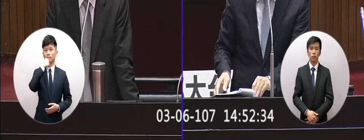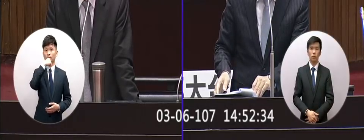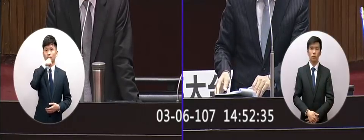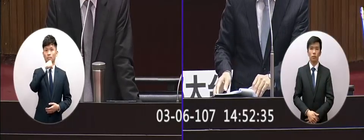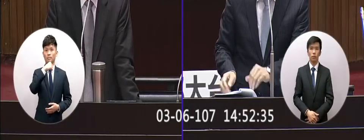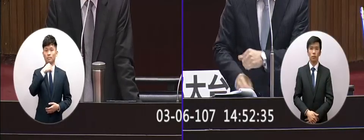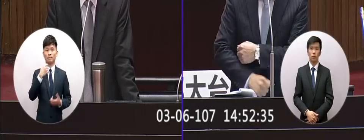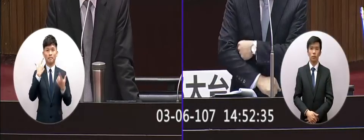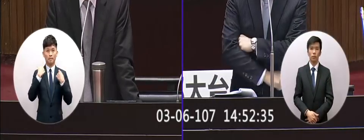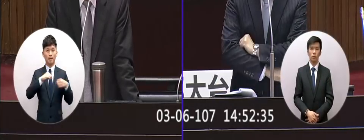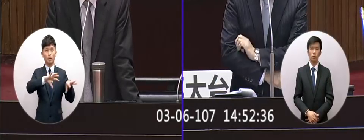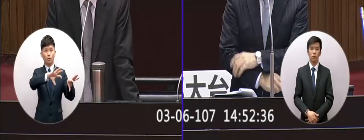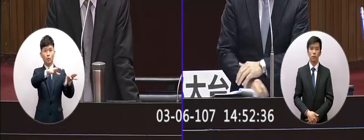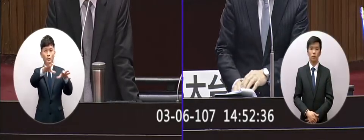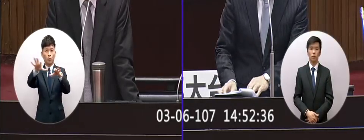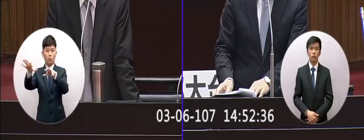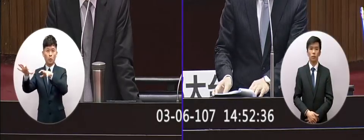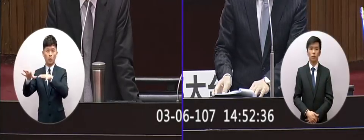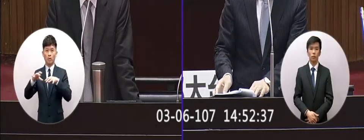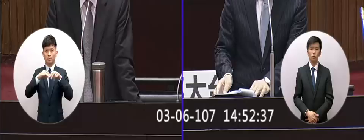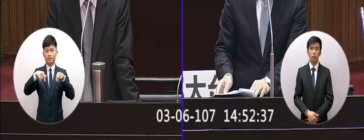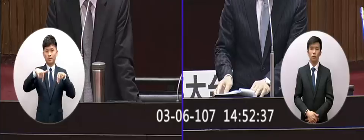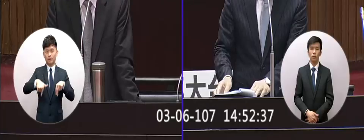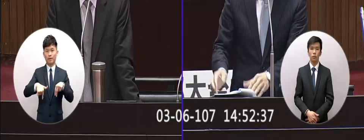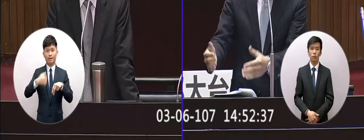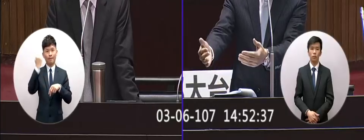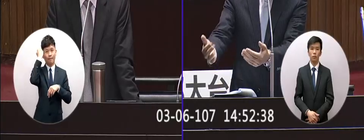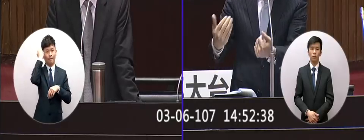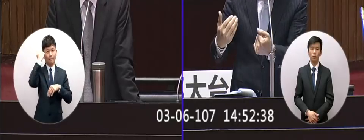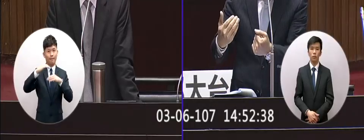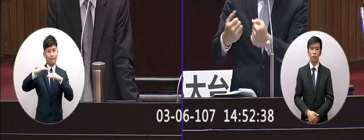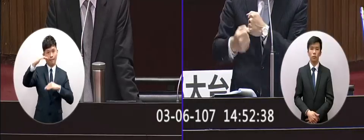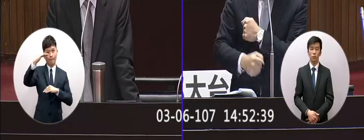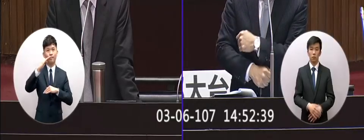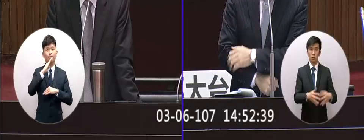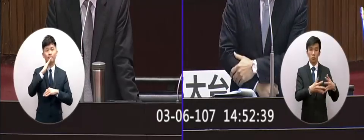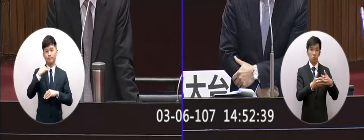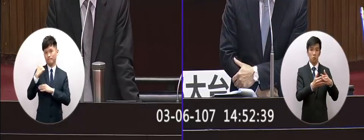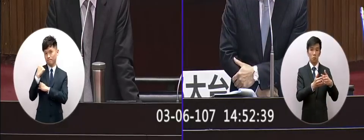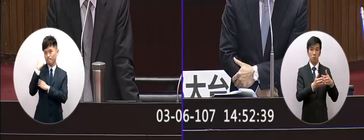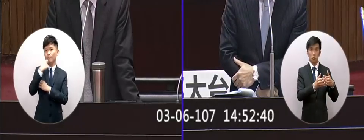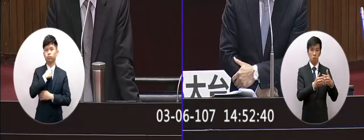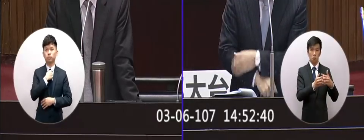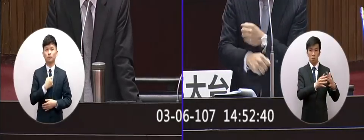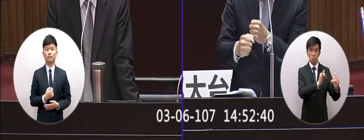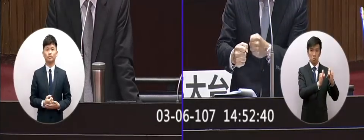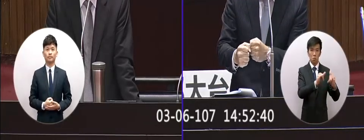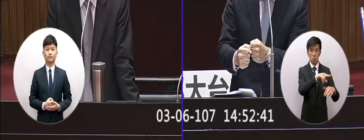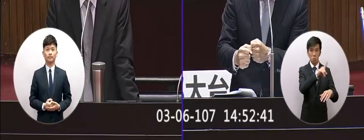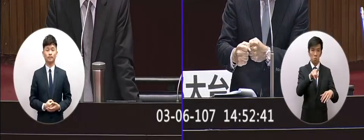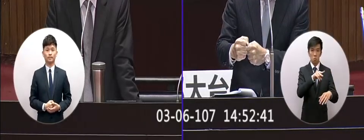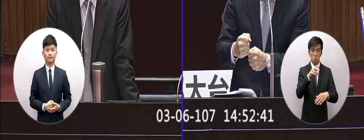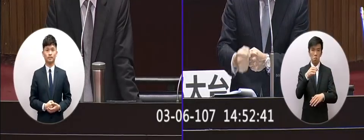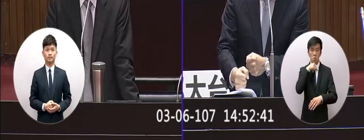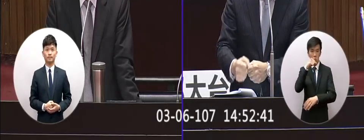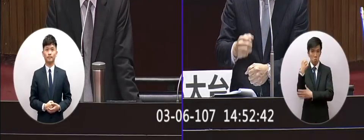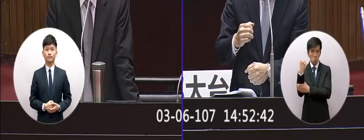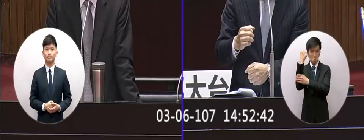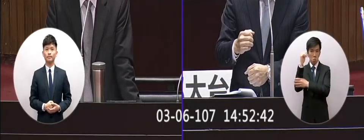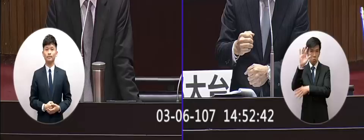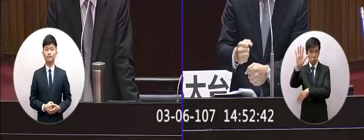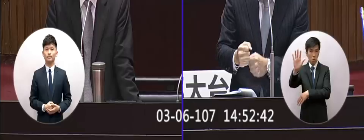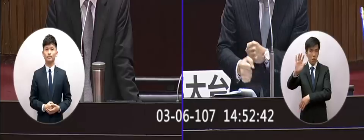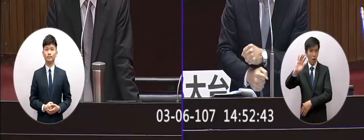来在国际的地位就很辛苦了，我们要更加努力了。 所以美国的民间充分支持我们嘛，但是官方似